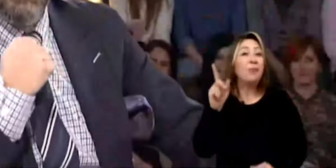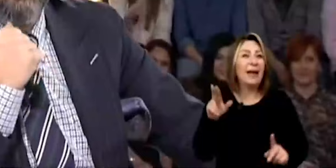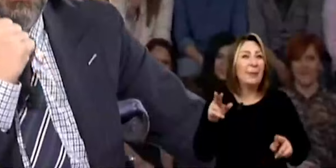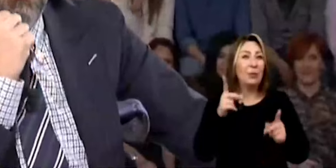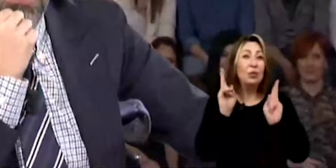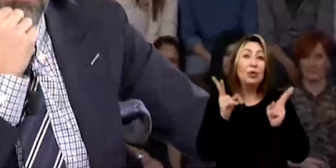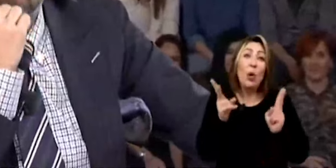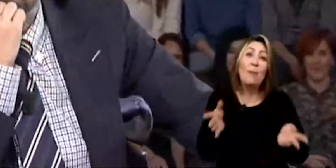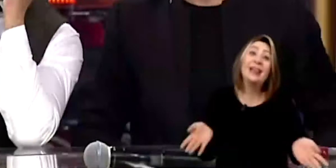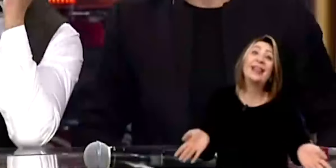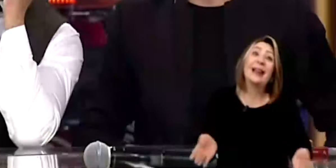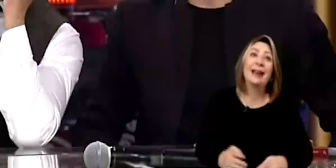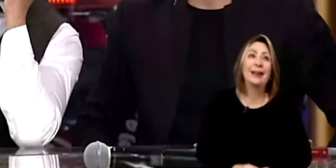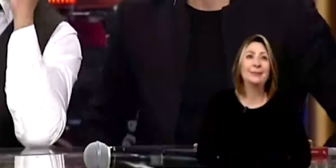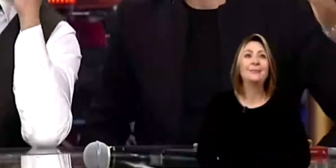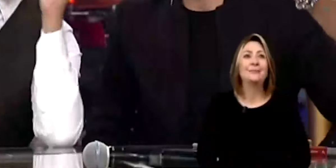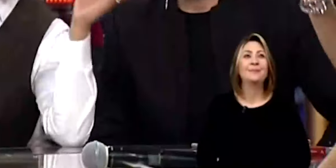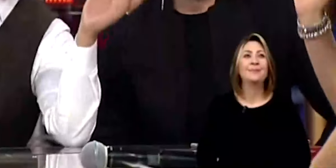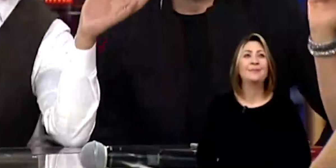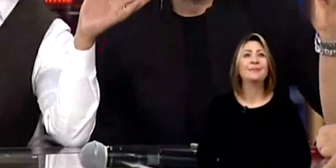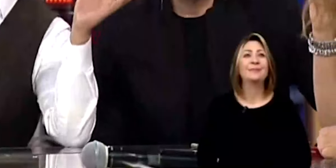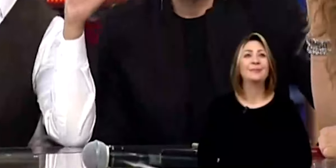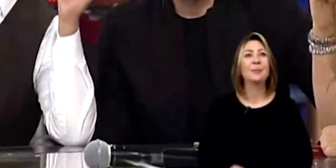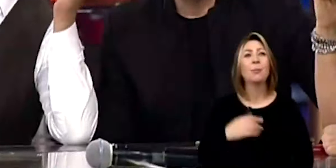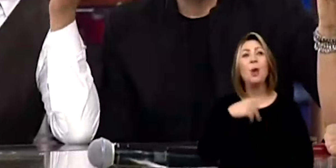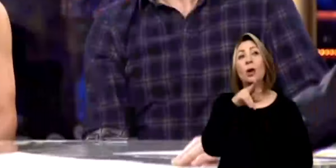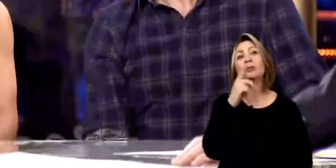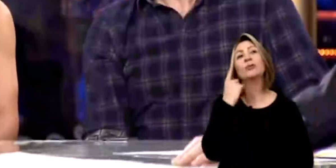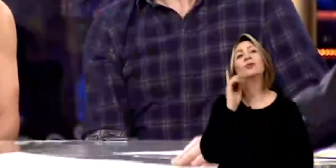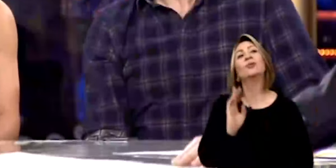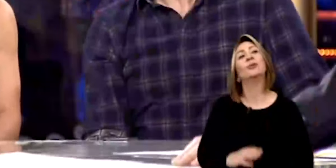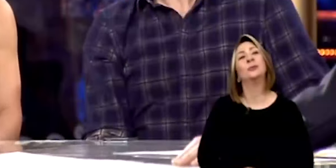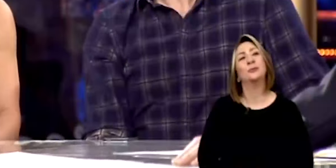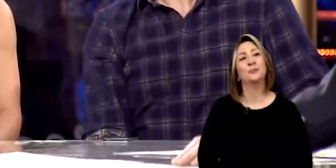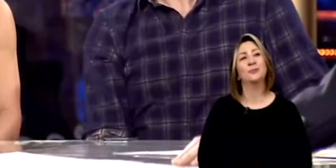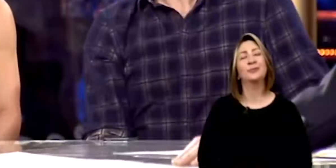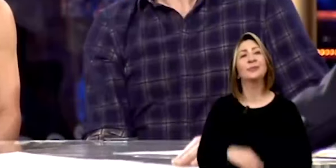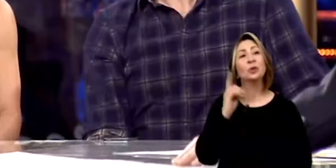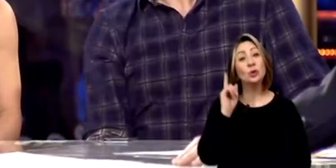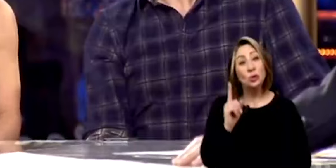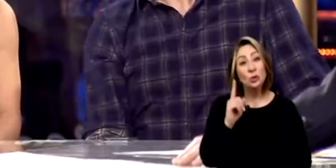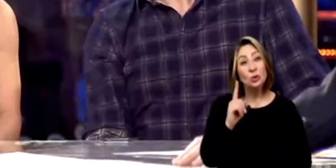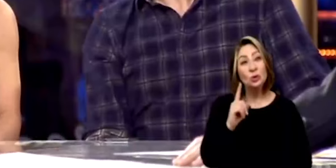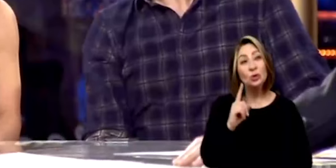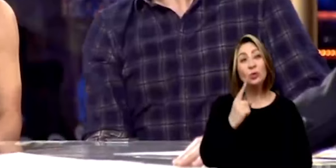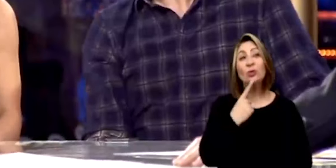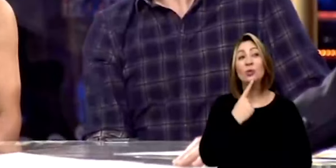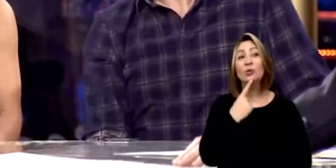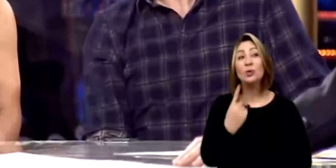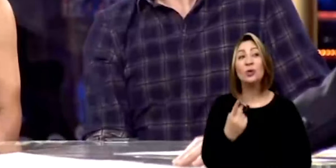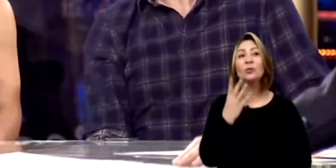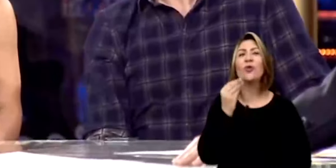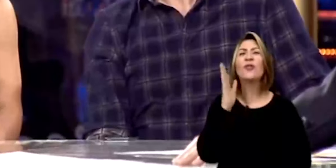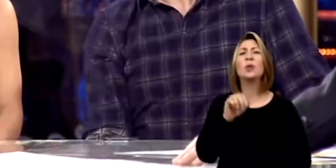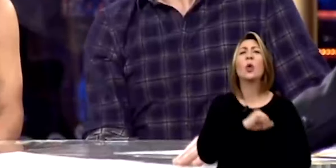normal yapma. Bir insan değil de. Değil. Ben öyle düşünmüyorum. Hiç, kesinlikle değil. Şöyle söyleyenden